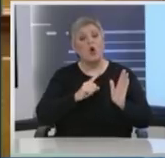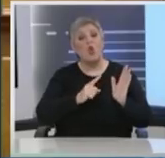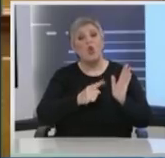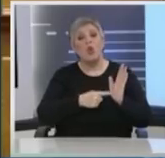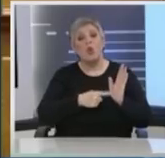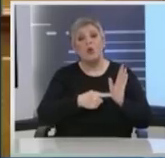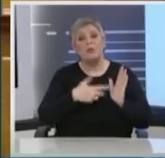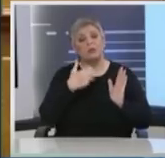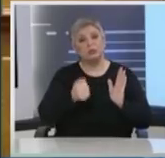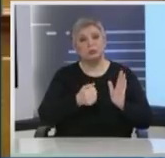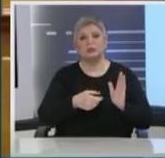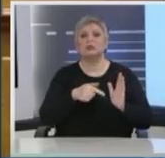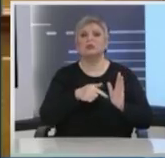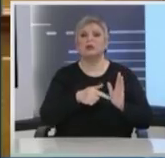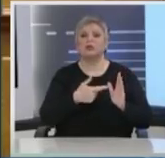Βεντζέλος.